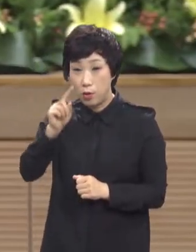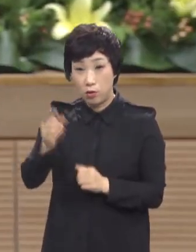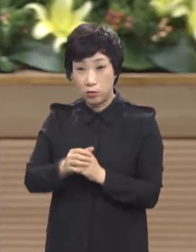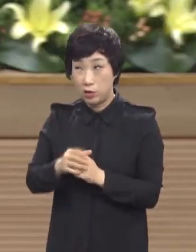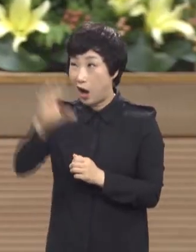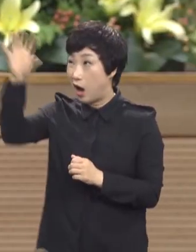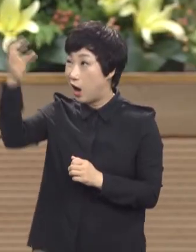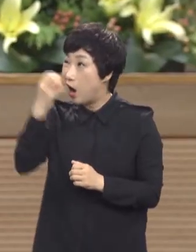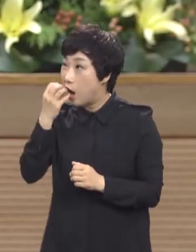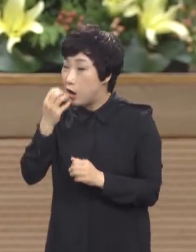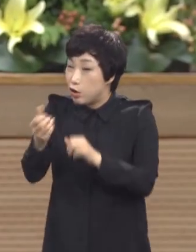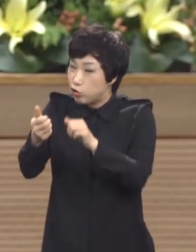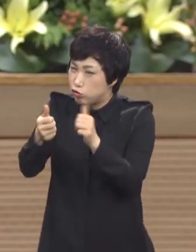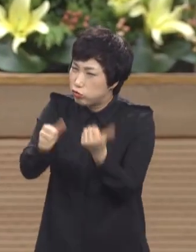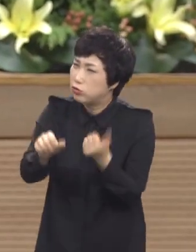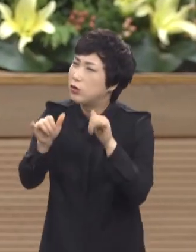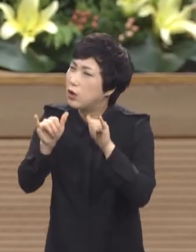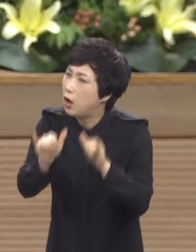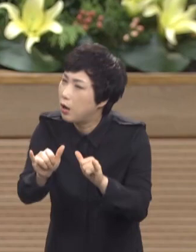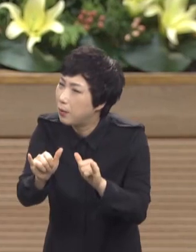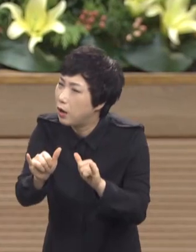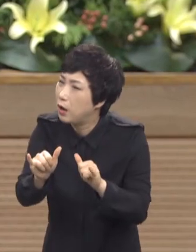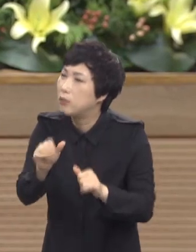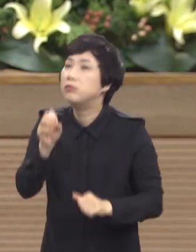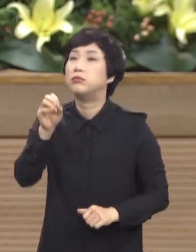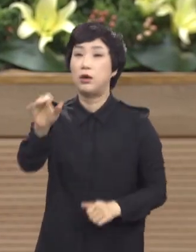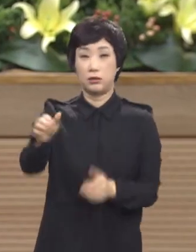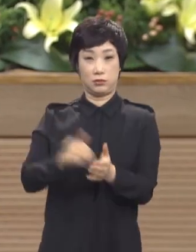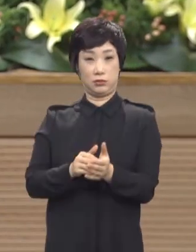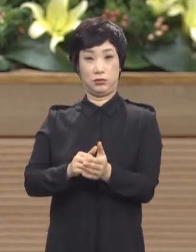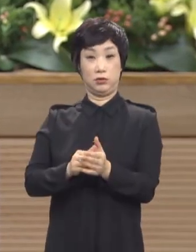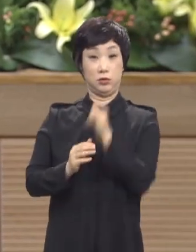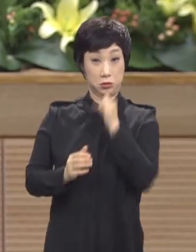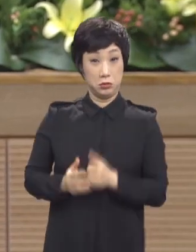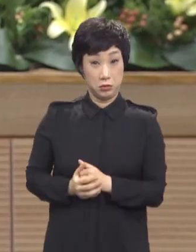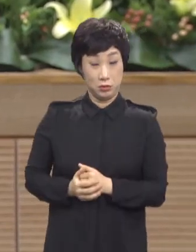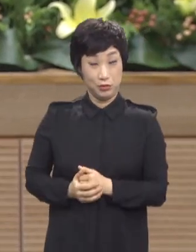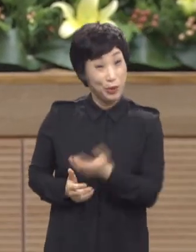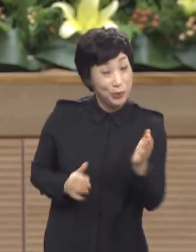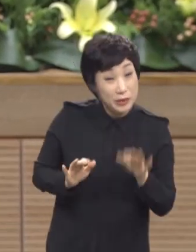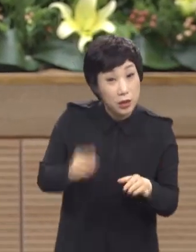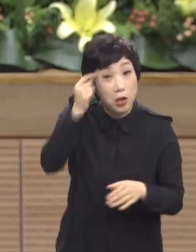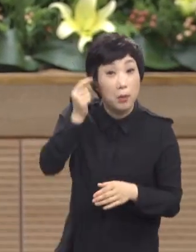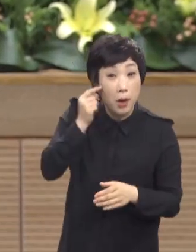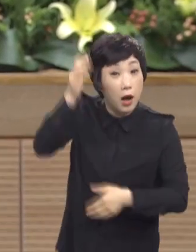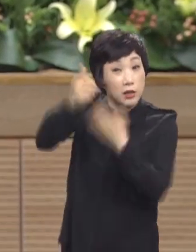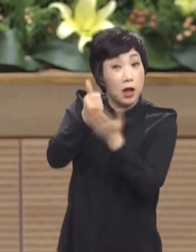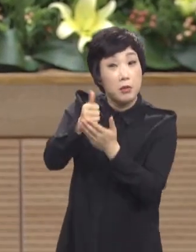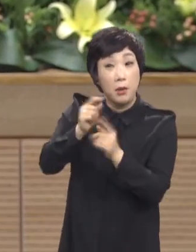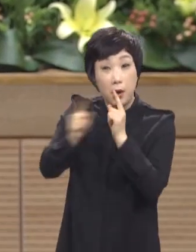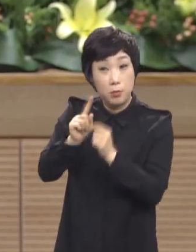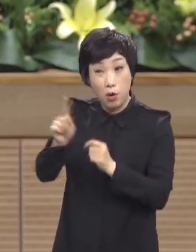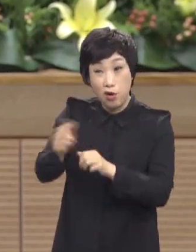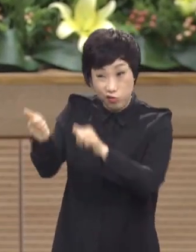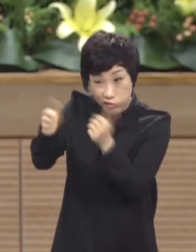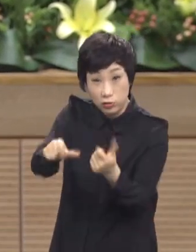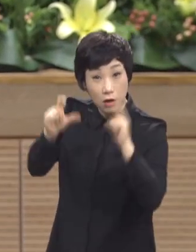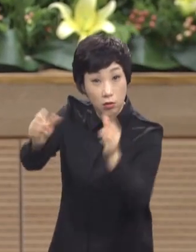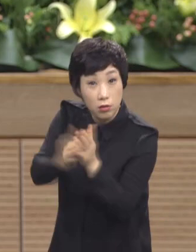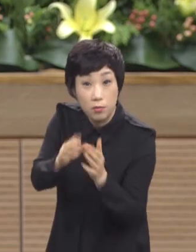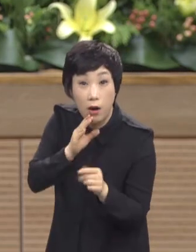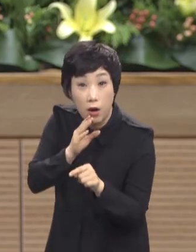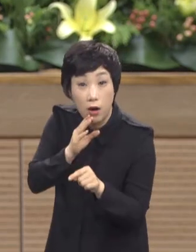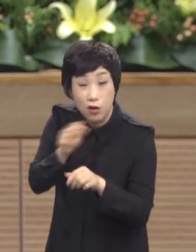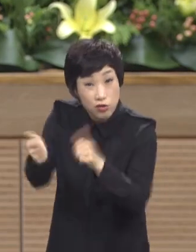청룡 죽을까 하노라 하였다. 이게 대답이에요. 언제 하나님이 죽을까 하노라 했어? 아주